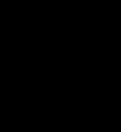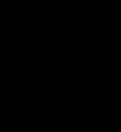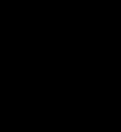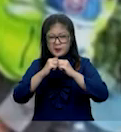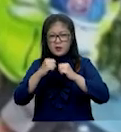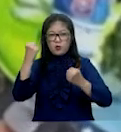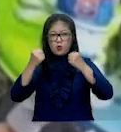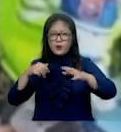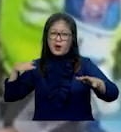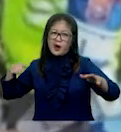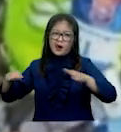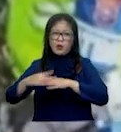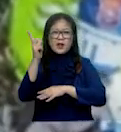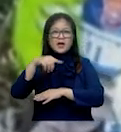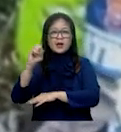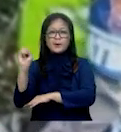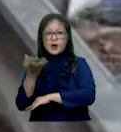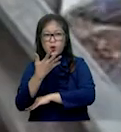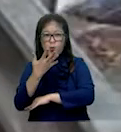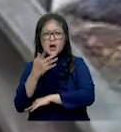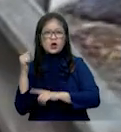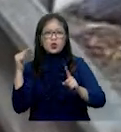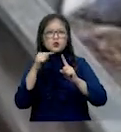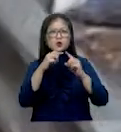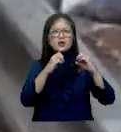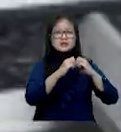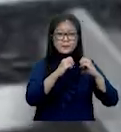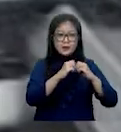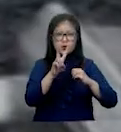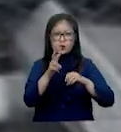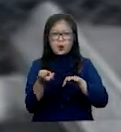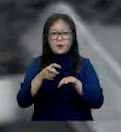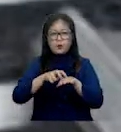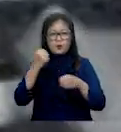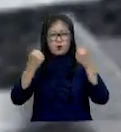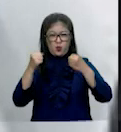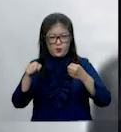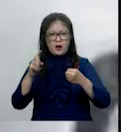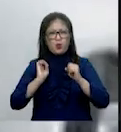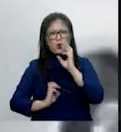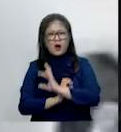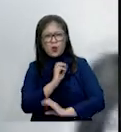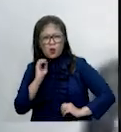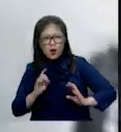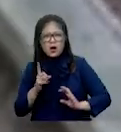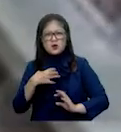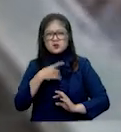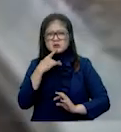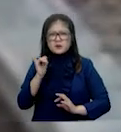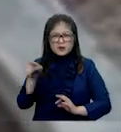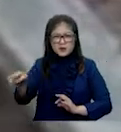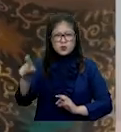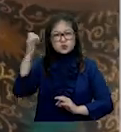melaju dan Banyuwangi tujuan Jember akibatnya dua penumpang mobil mengalami luka-luka dugaan sementara karena sang sopir